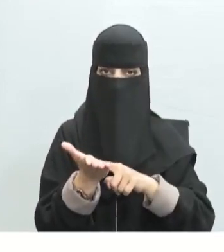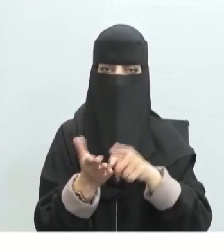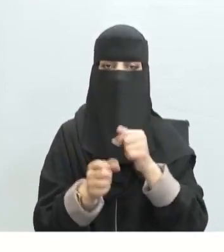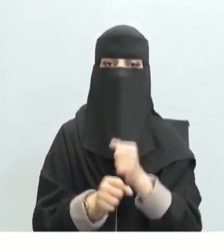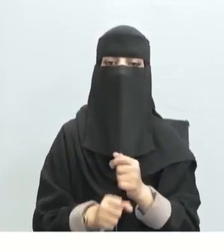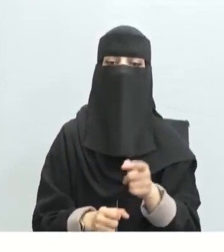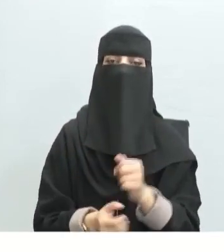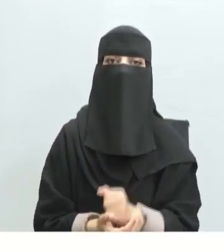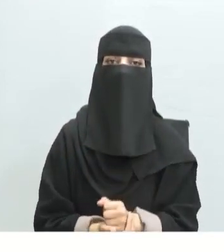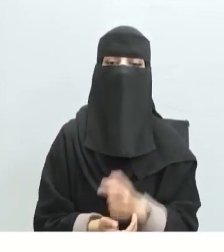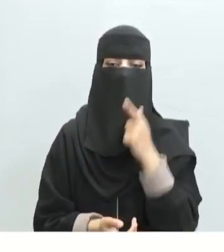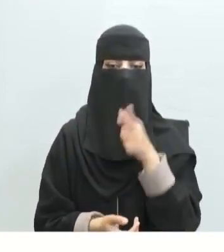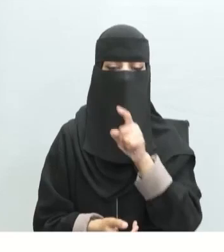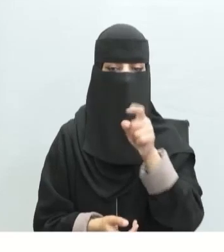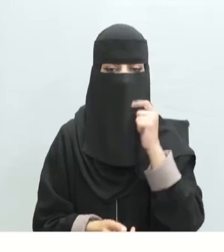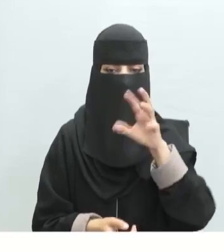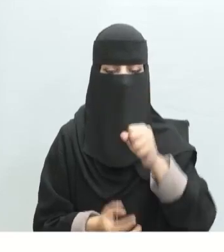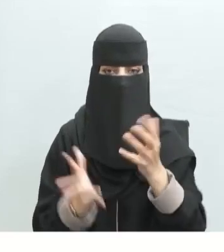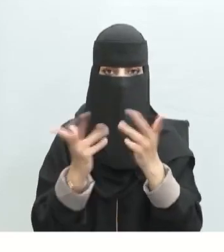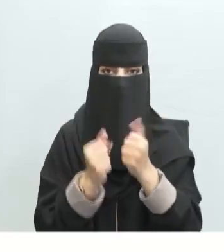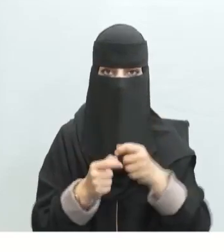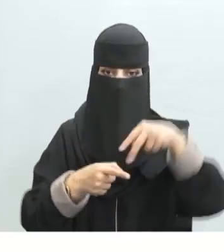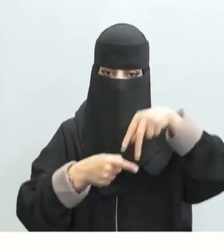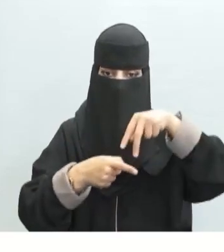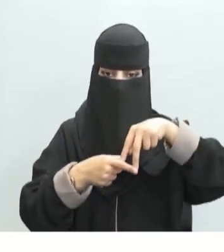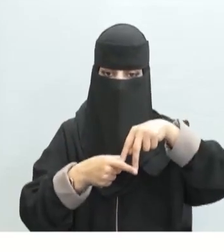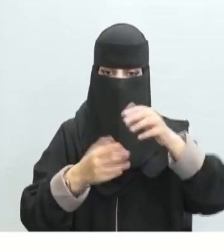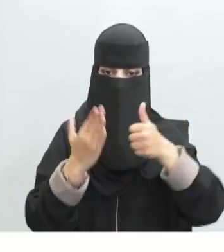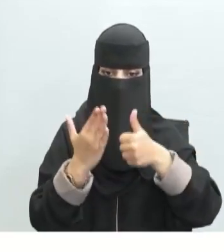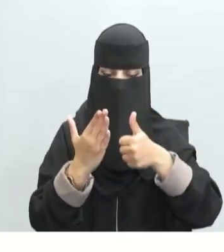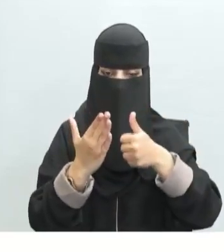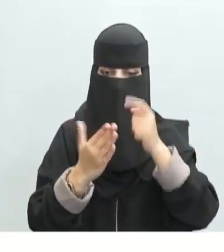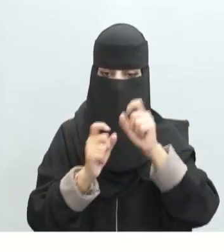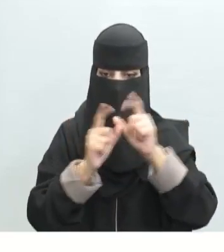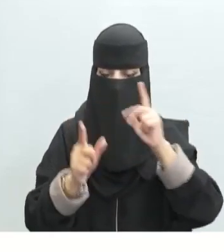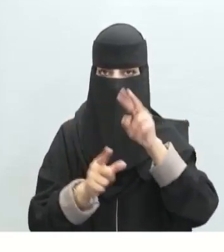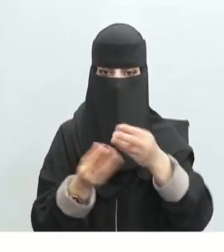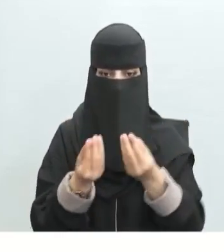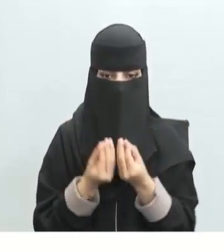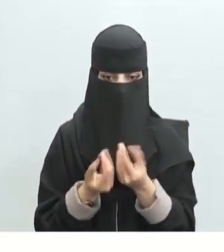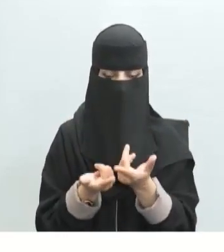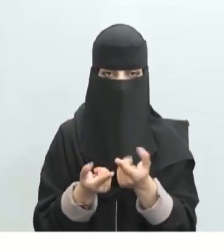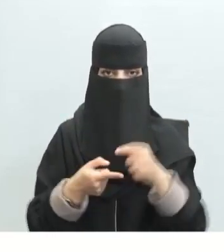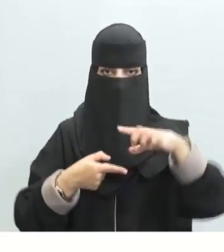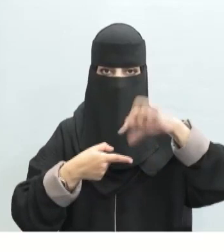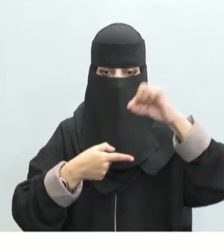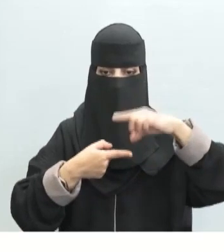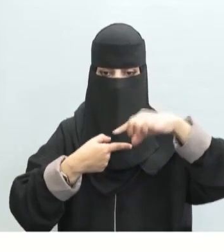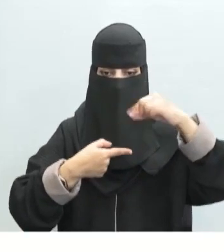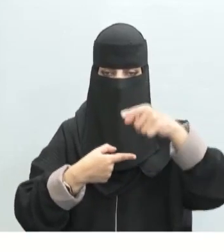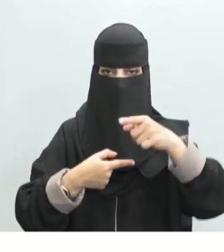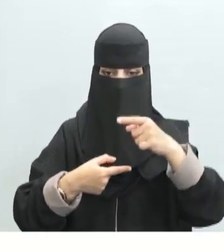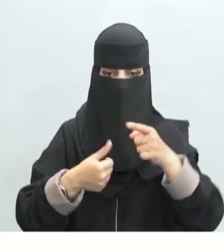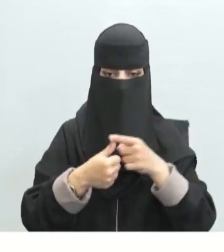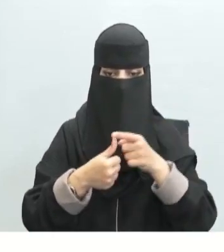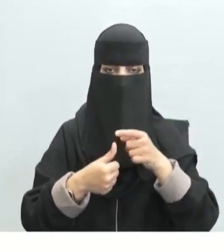الكتاب يقول السؤال اوجد قيم الدوال المثلثيه السته للزاويه الموضحه اعطاني مثلث قائم الزاويه